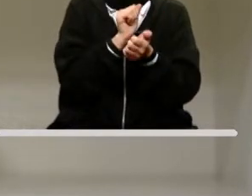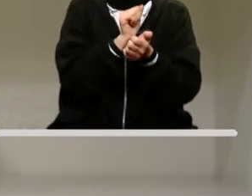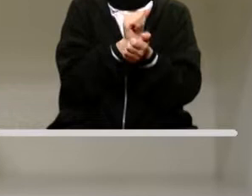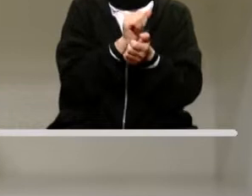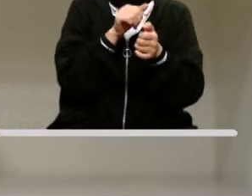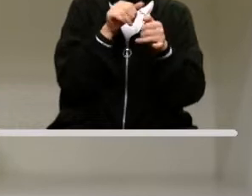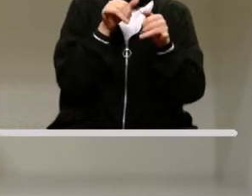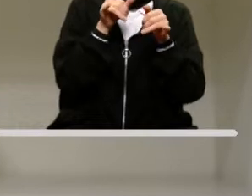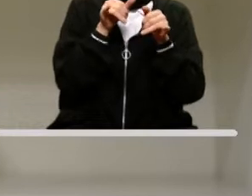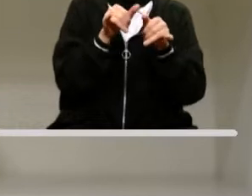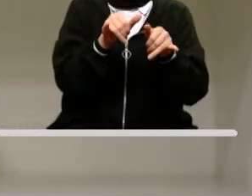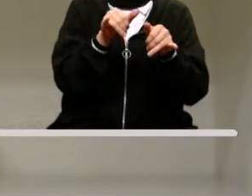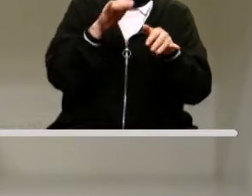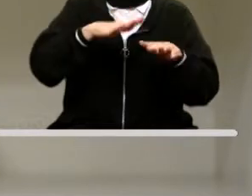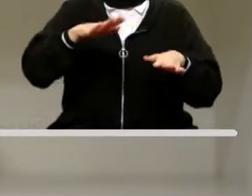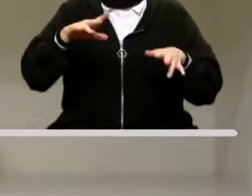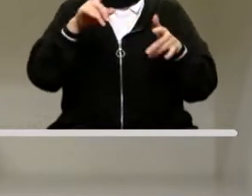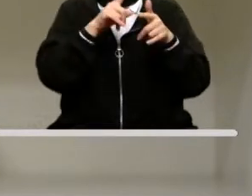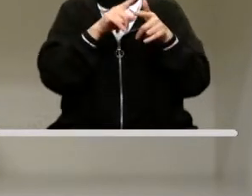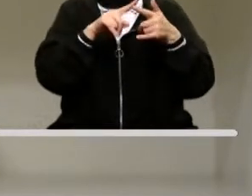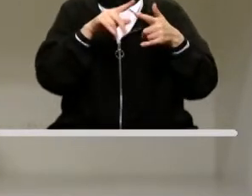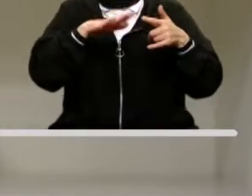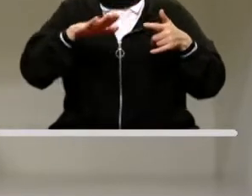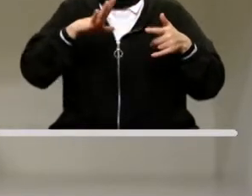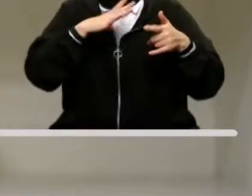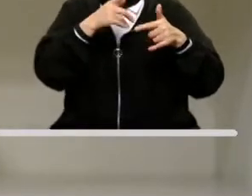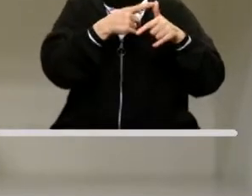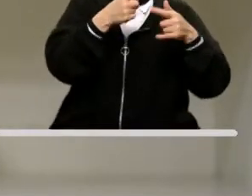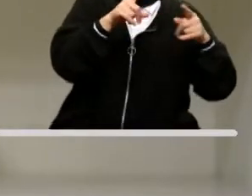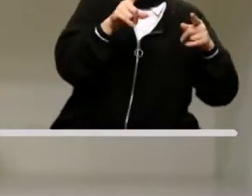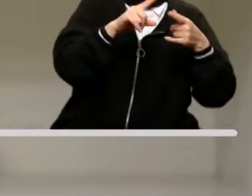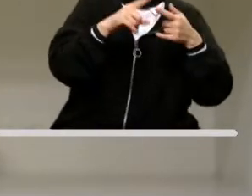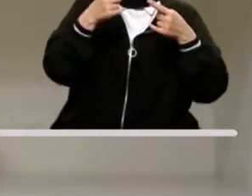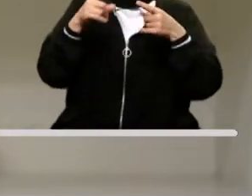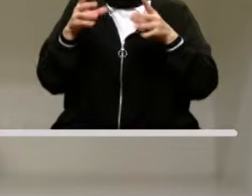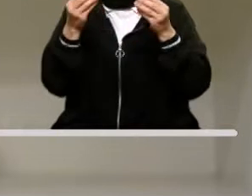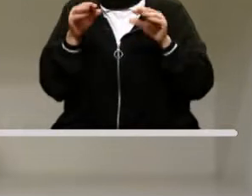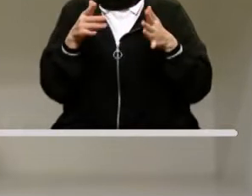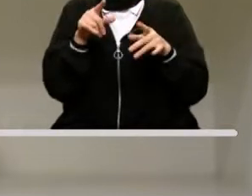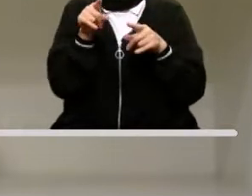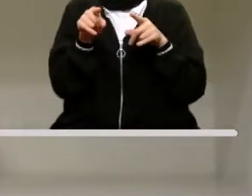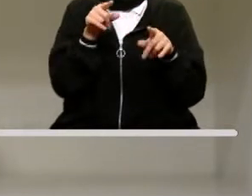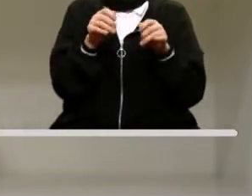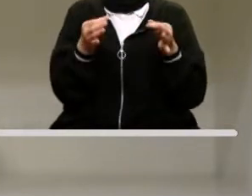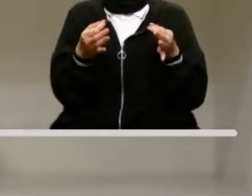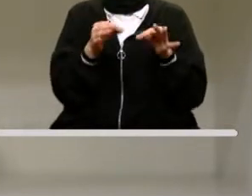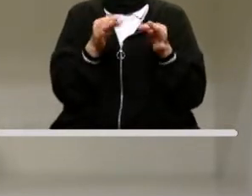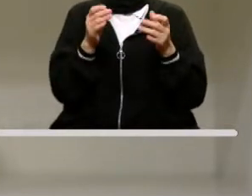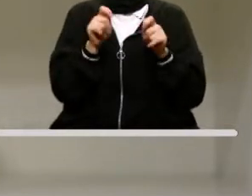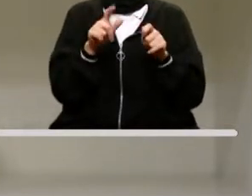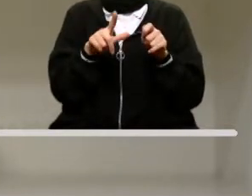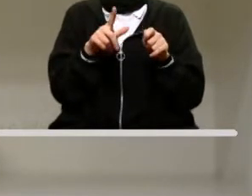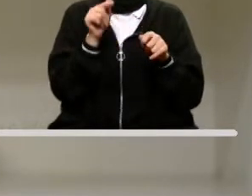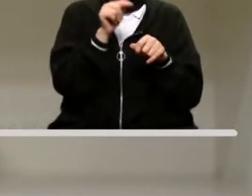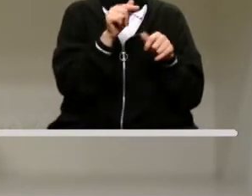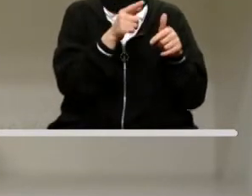Bazısı gerçekten aynı ailenin iki çocuğu birbirinden çok farklı olabiliyor. Her birine farklı davranış şekli mi geliştirilecek? Ya da mesela bu çocuğumun merak duygusu